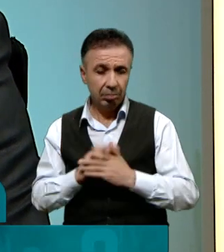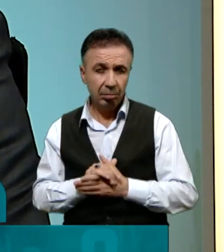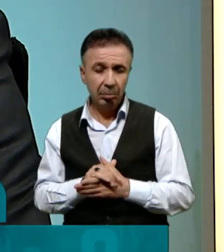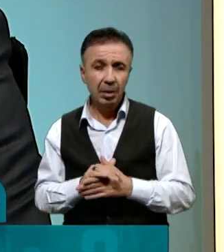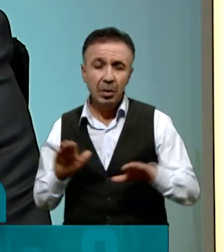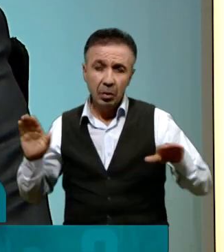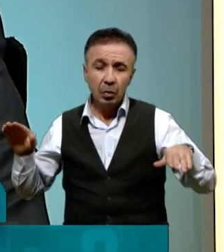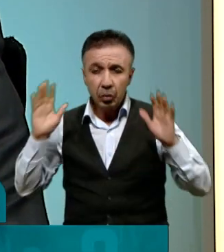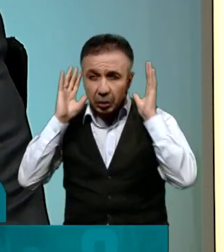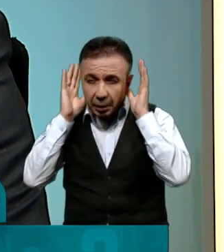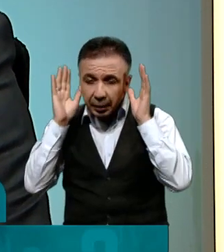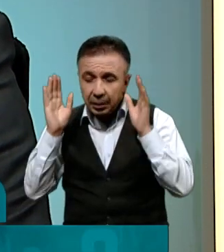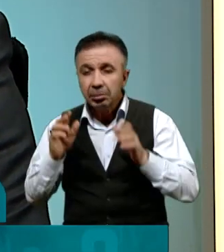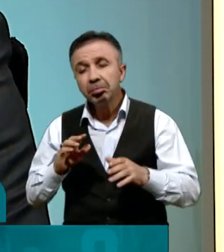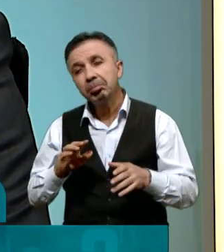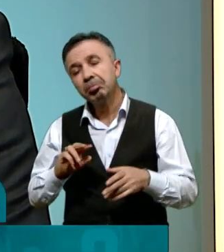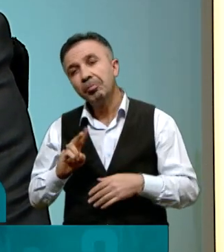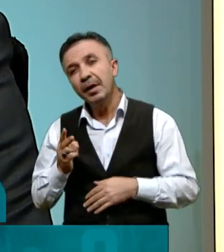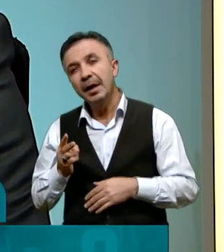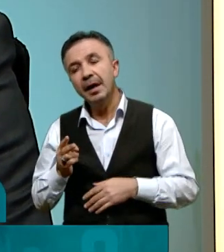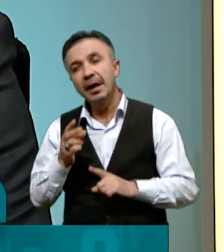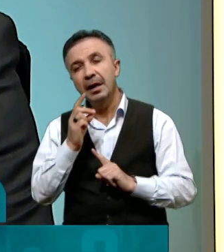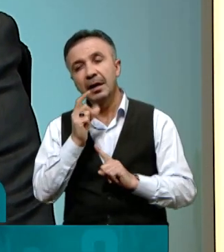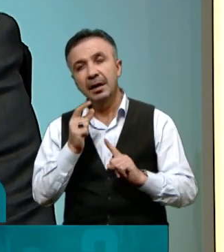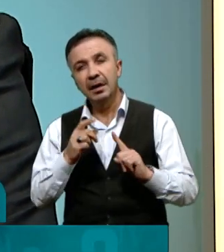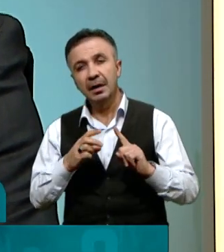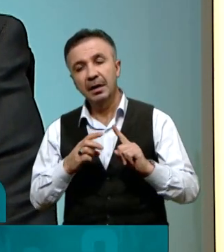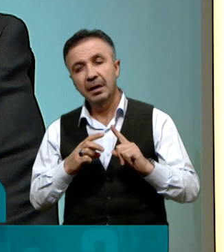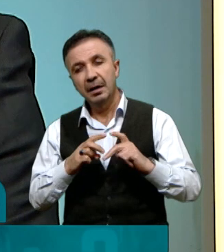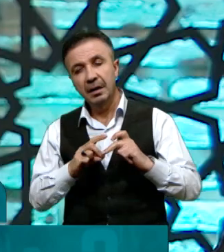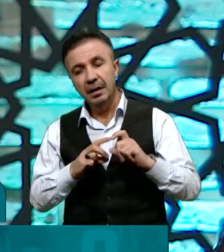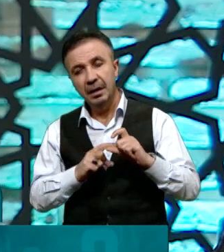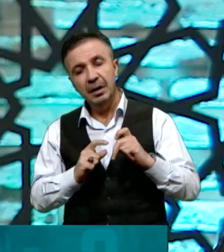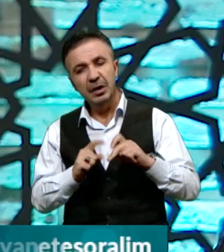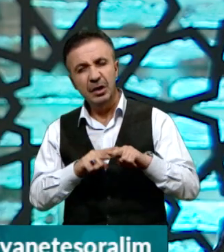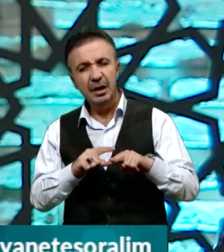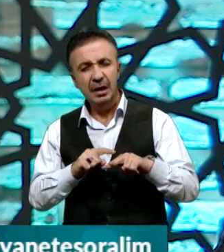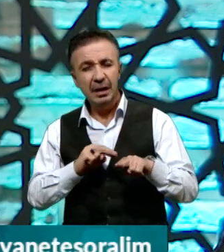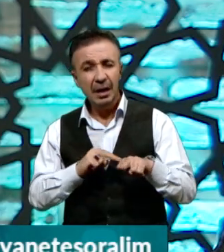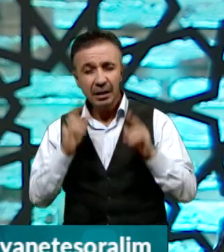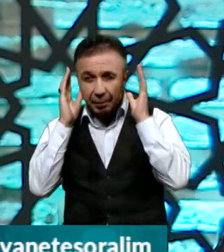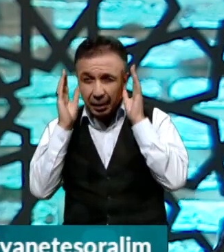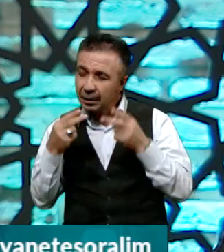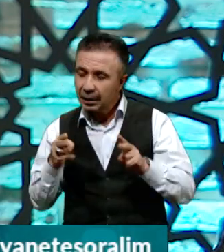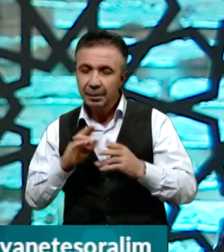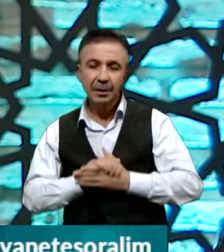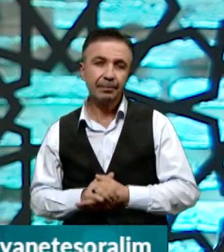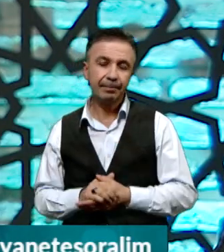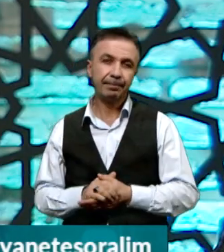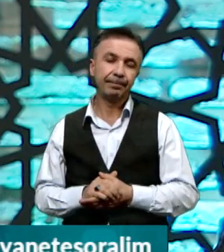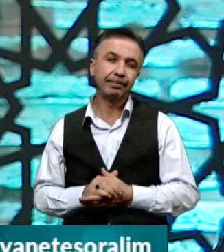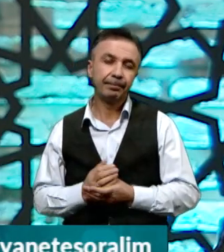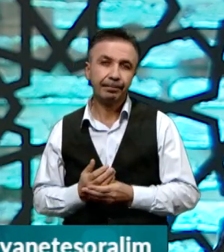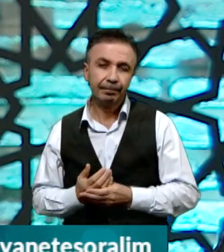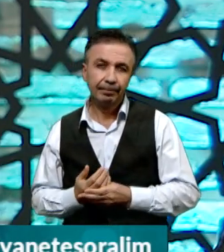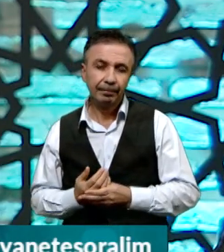namazı veya işte işrak namazı kılınabilir. Eyvallah hocam. Evet. Teşekkür ederiz. Bir sorum daha var namazla alakalı. Sonra